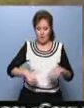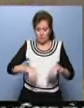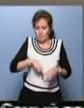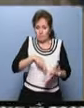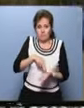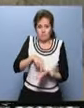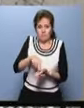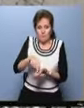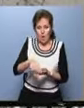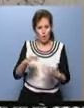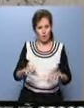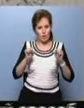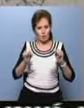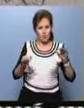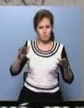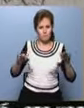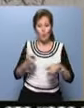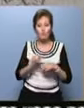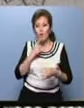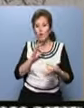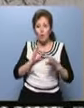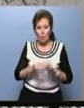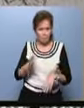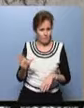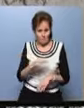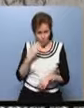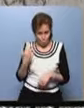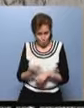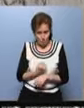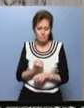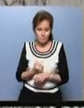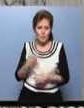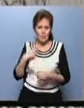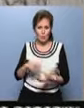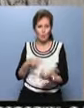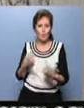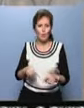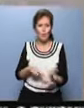проходят. Но держать равновесие очень сложно, поэтому не всем удается и идут по другому пути.